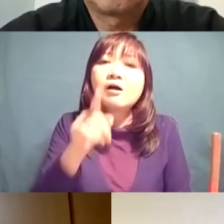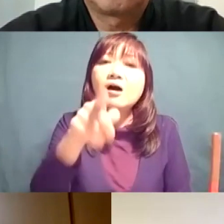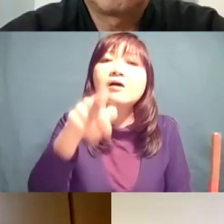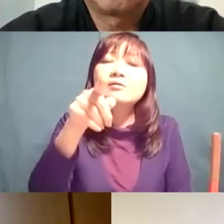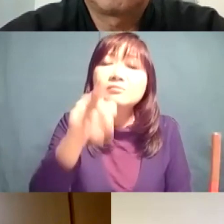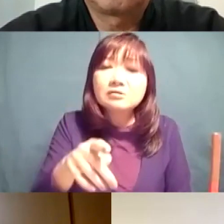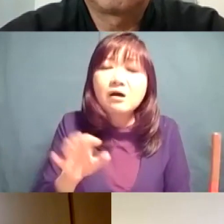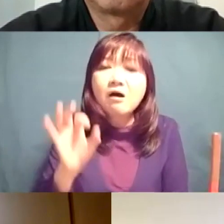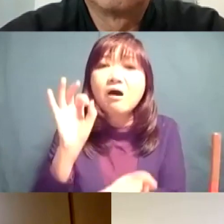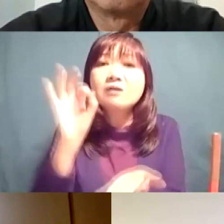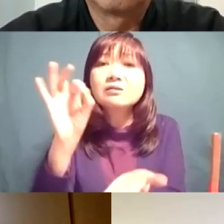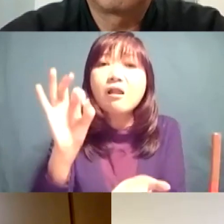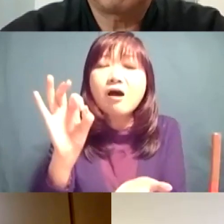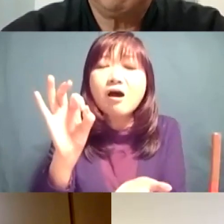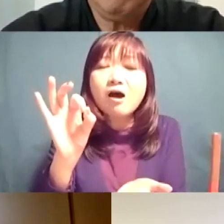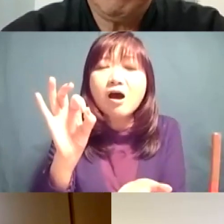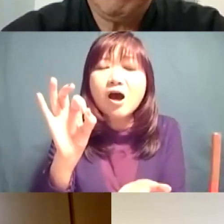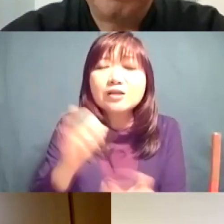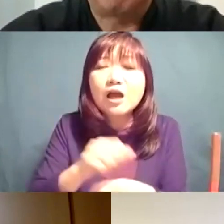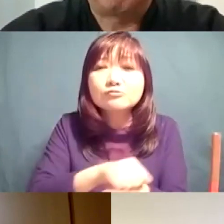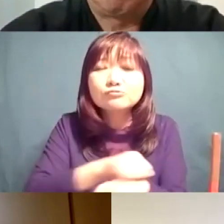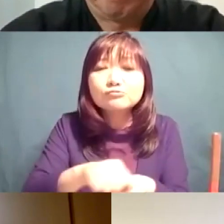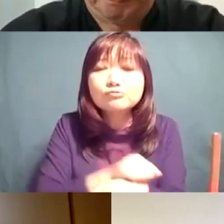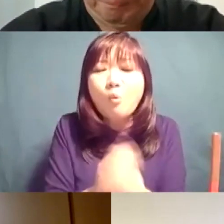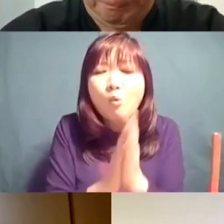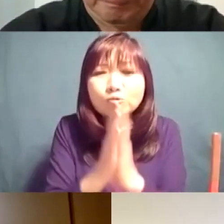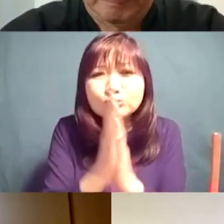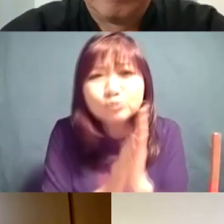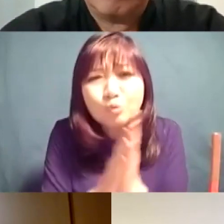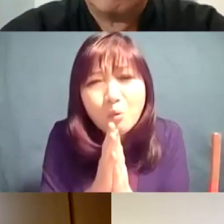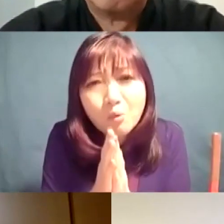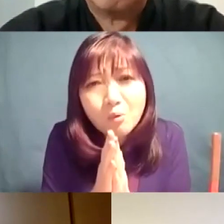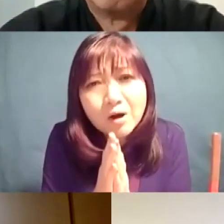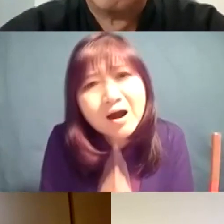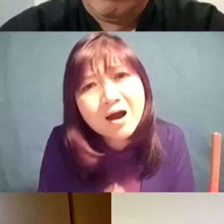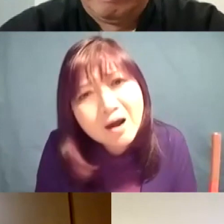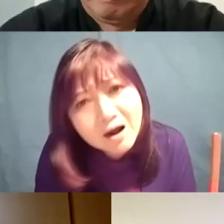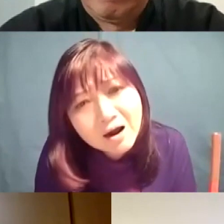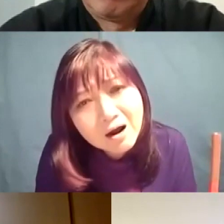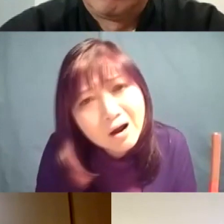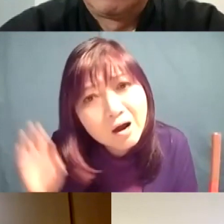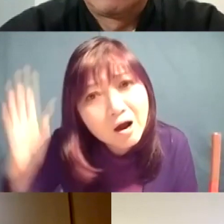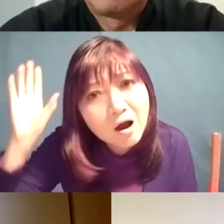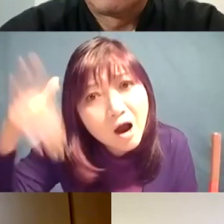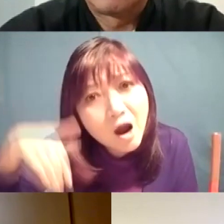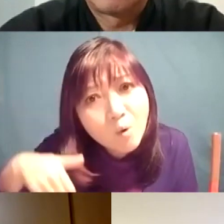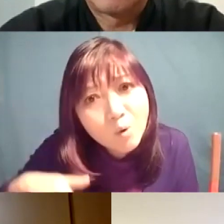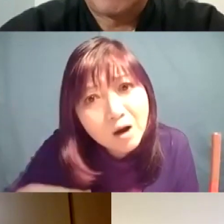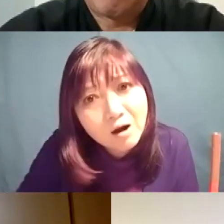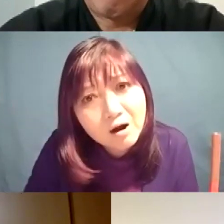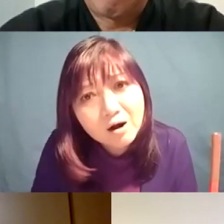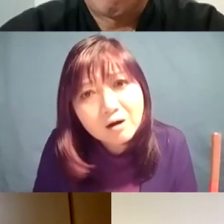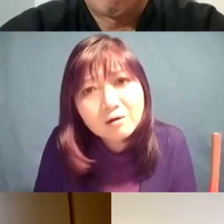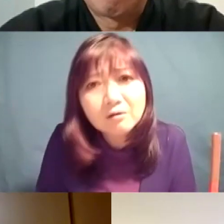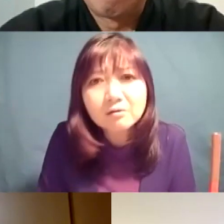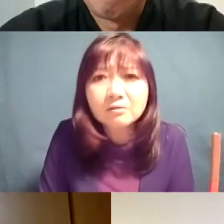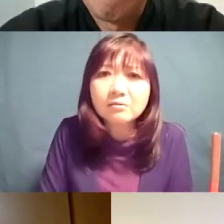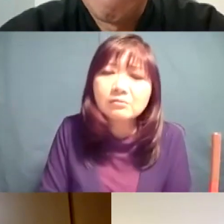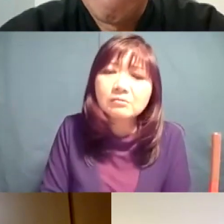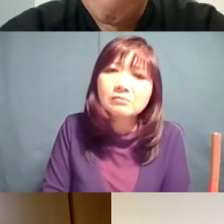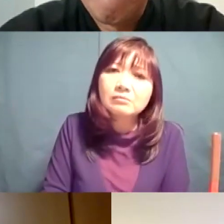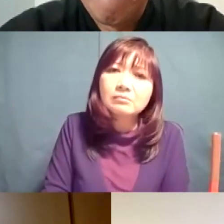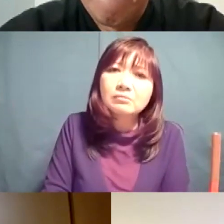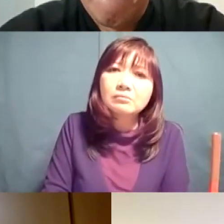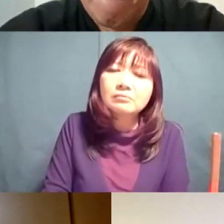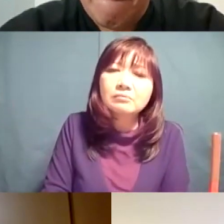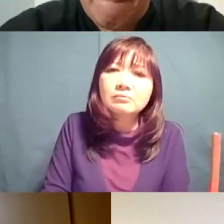んできたと思ってるの。何が奈良で修行した